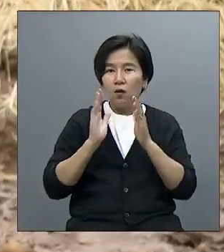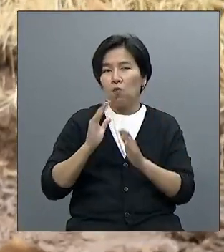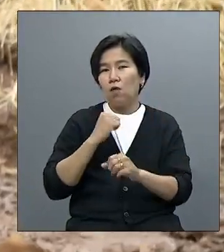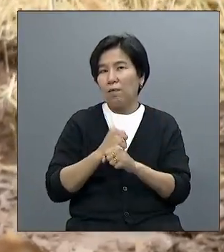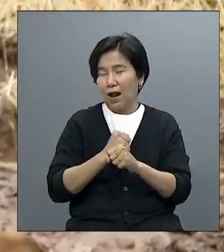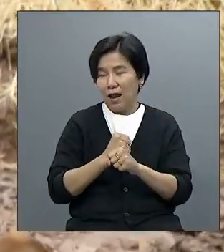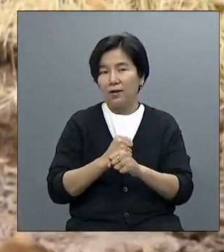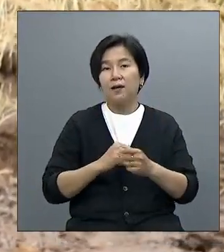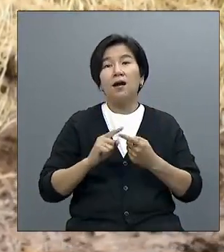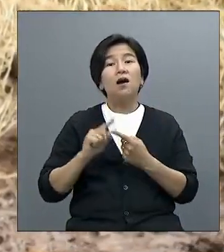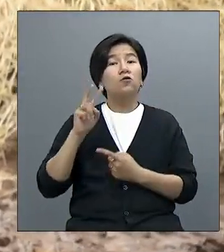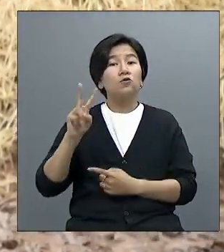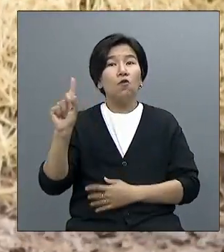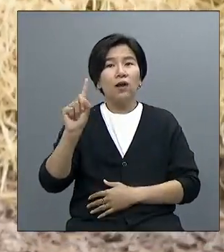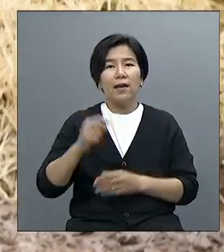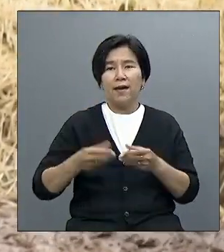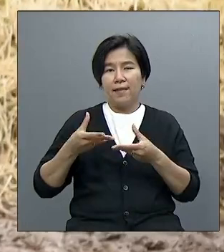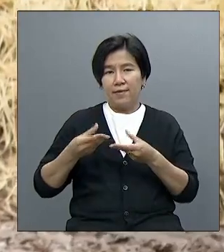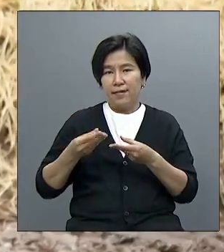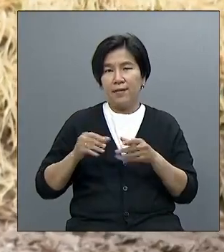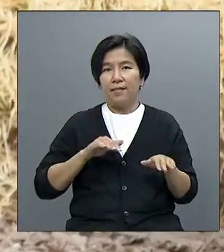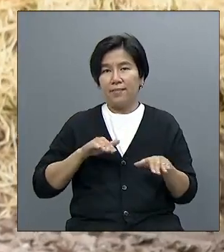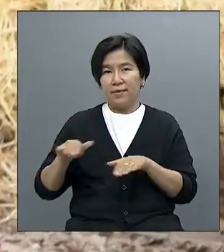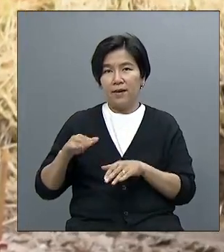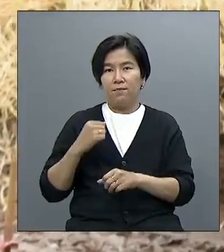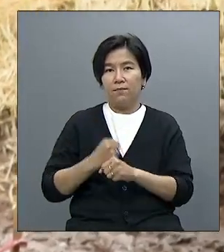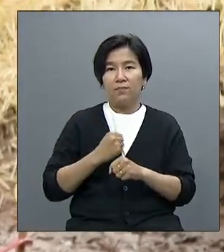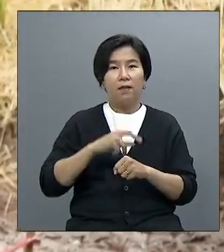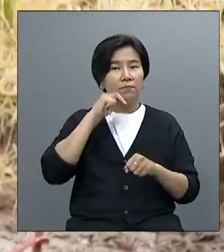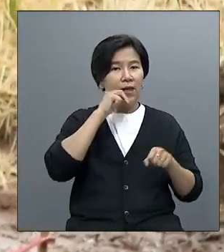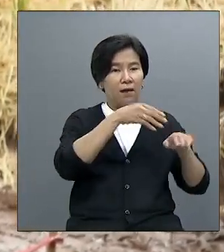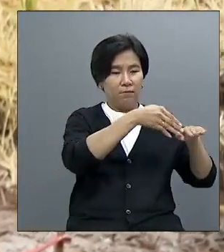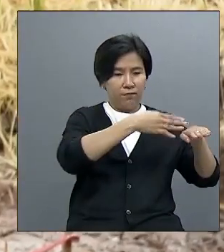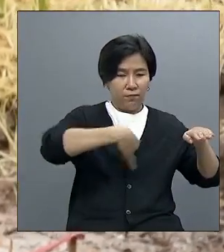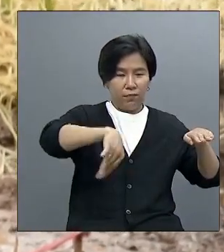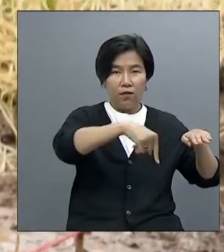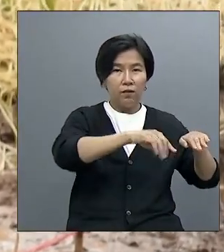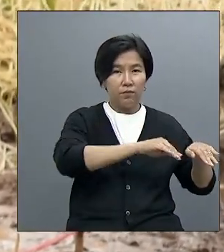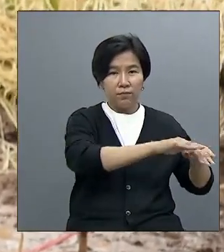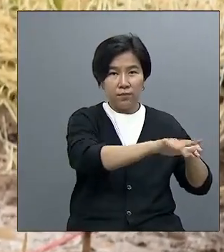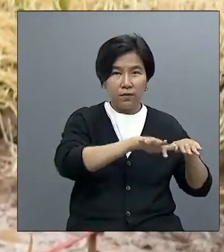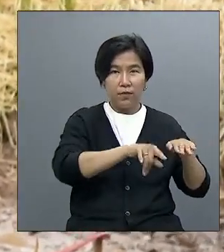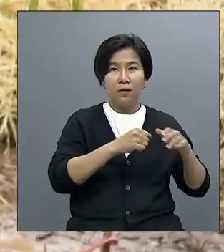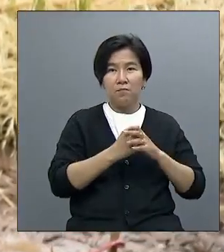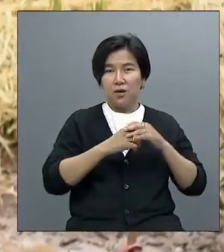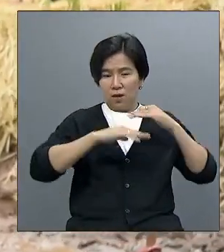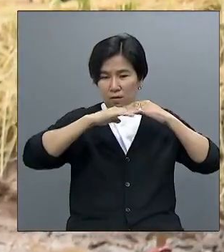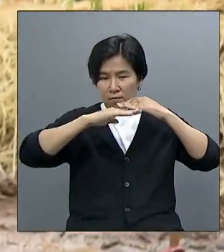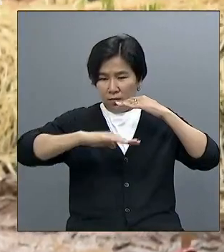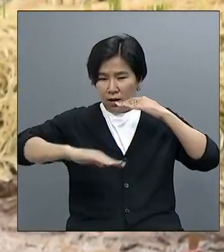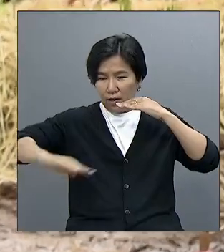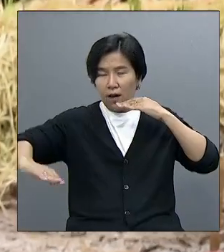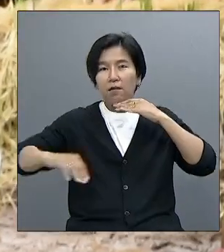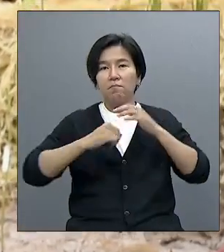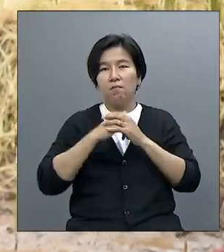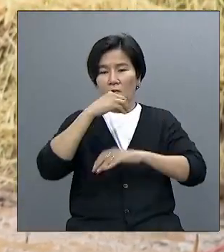2. การเตรียมดินและทำฝอยชะลอน้ํา 3. การปลูกป่า5ระดับ 4.การปลูก